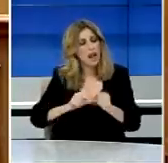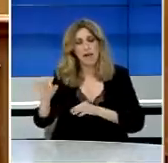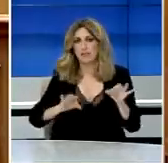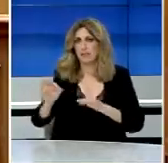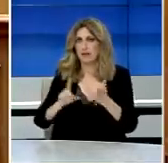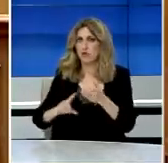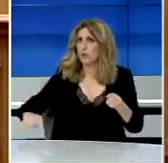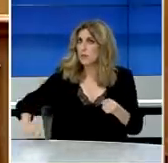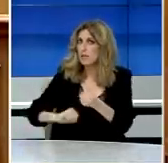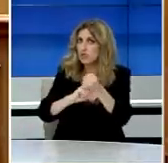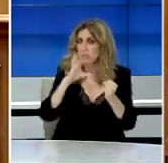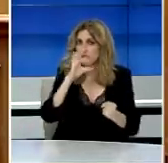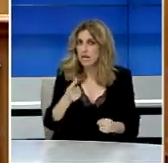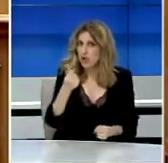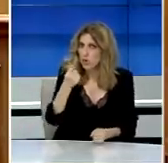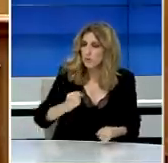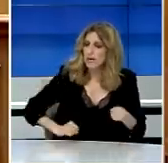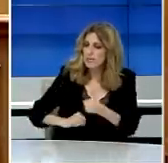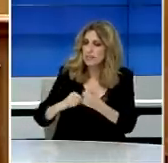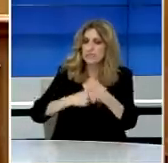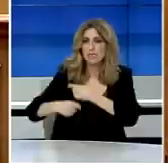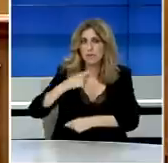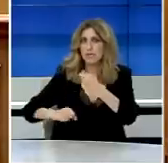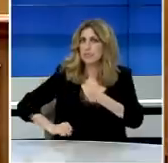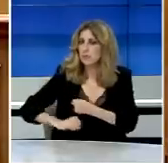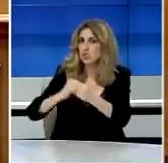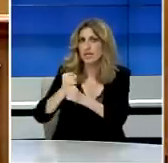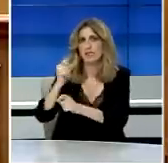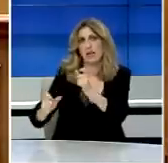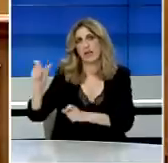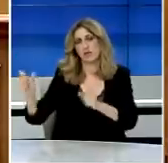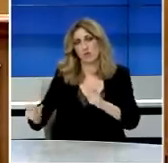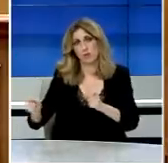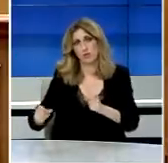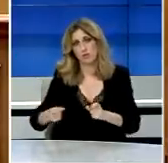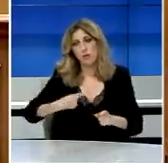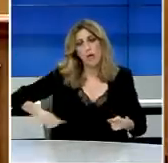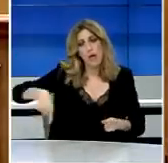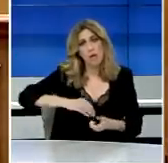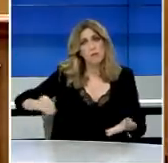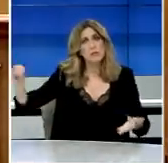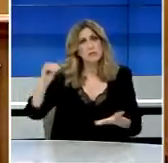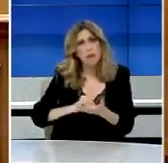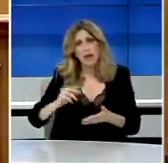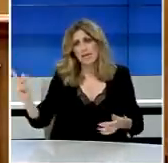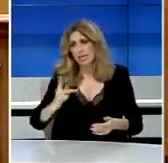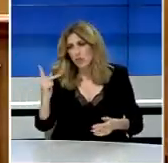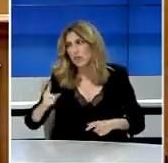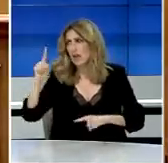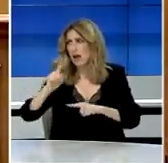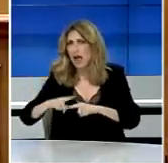οικονομία, να στηρίξετε τις επιχειρήσεις και να στηρίξετε την εργασία. Για να μην ξαναβρεθούμε στη δυσάρεστη θέση ως τόπος, ως κοινωνία, ως χώρα,